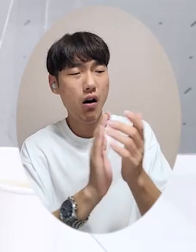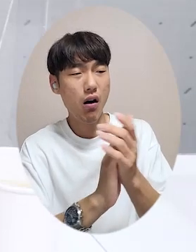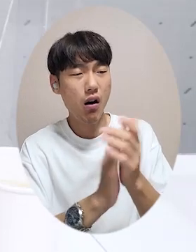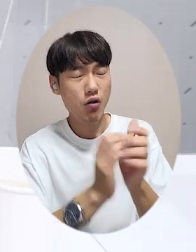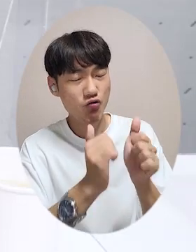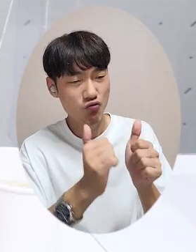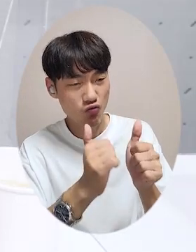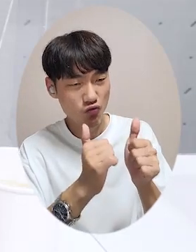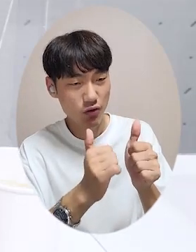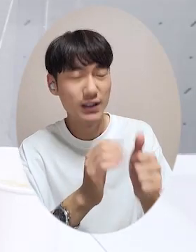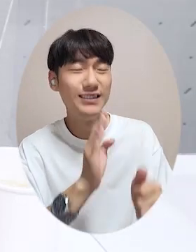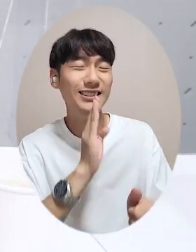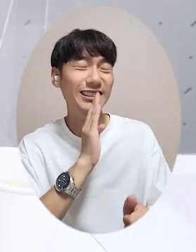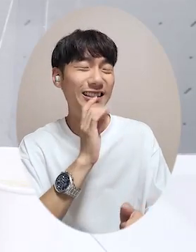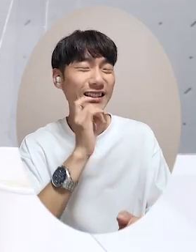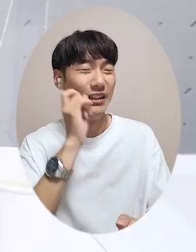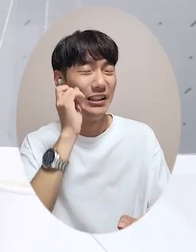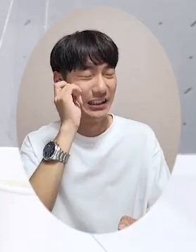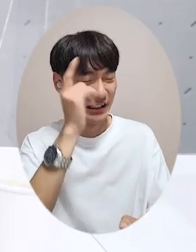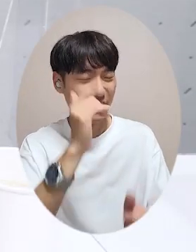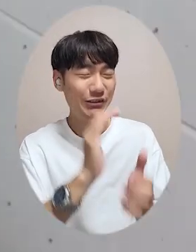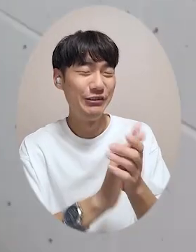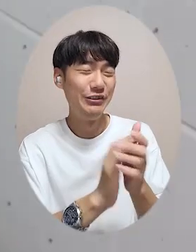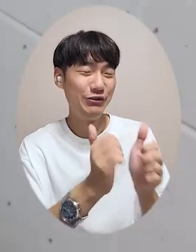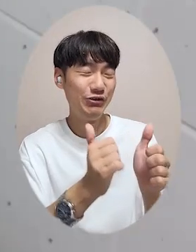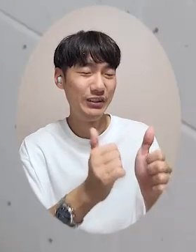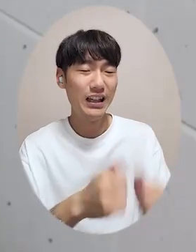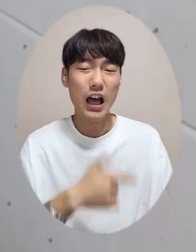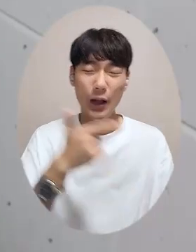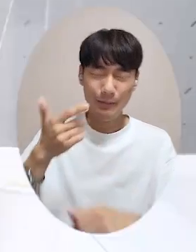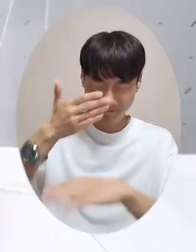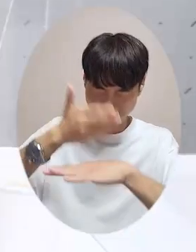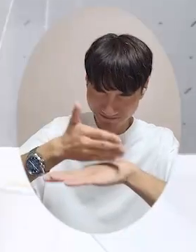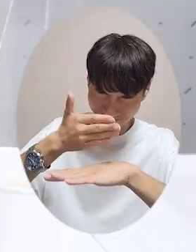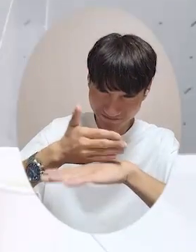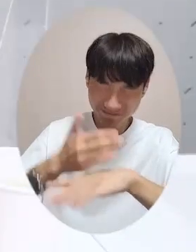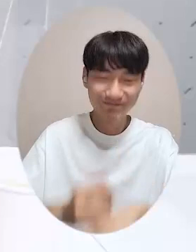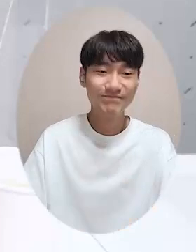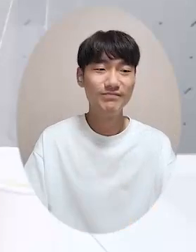그때의 준호 씨에게 너무 기특하다 이런 말씀을 꼭 드리고 싶어요. 고맙습니다. 네.